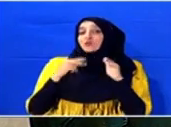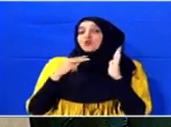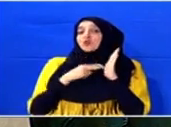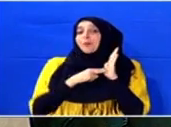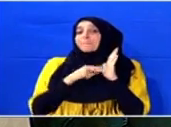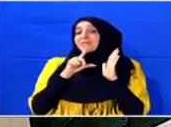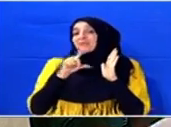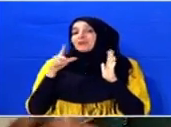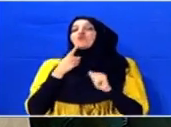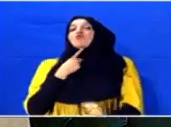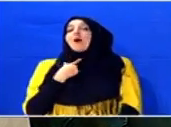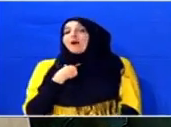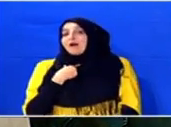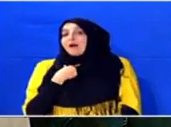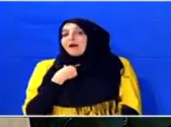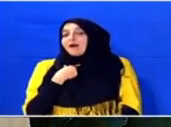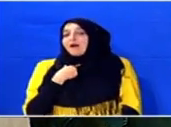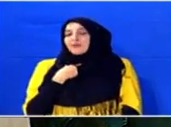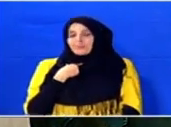2020 ربي